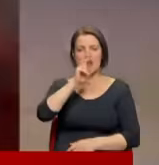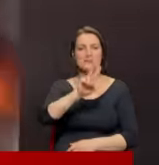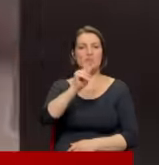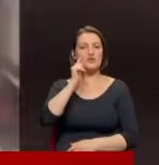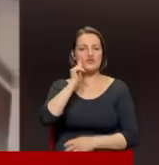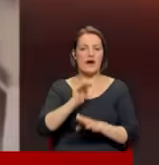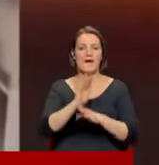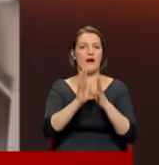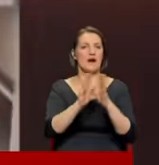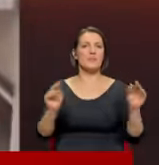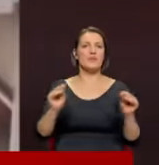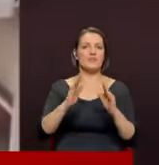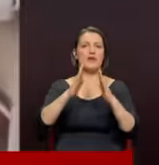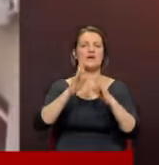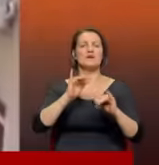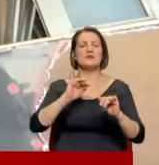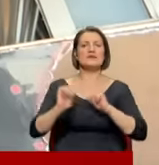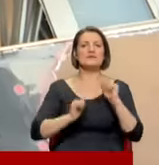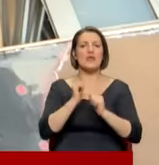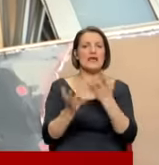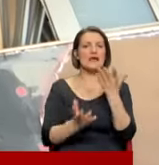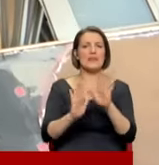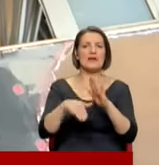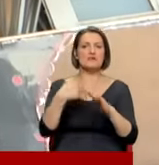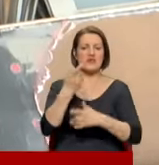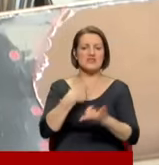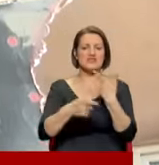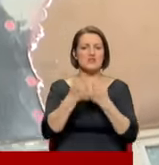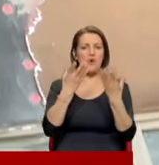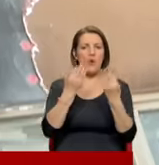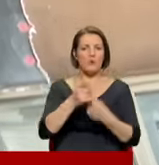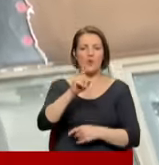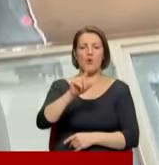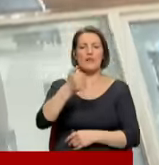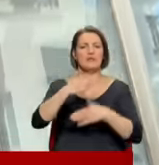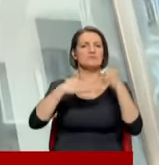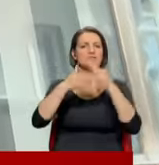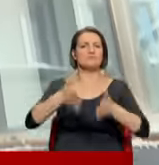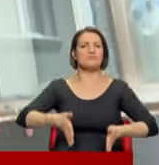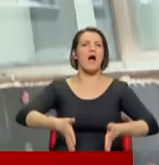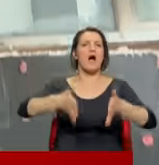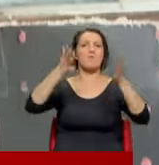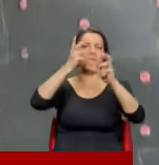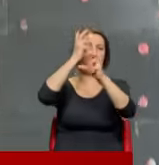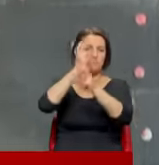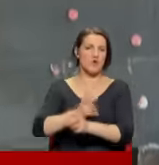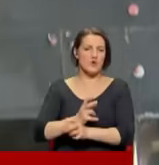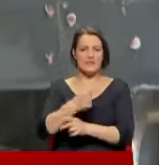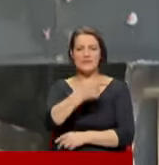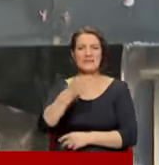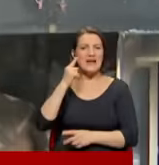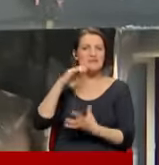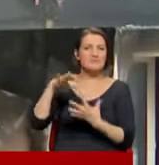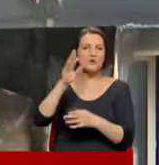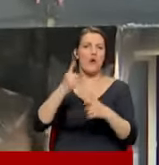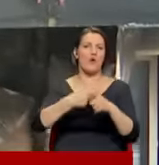29 kişinin hayatını kaybettiği gece kulübü yangınının ardından işletmenin bulunduğu 16 katlı apartman boşaltılmış. Daire